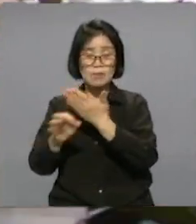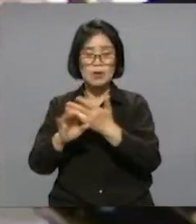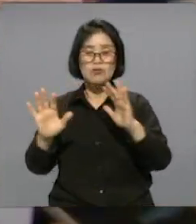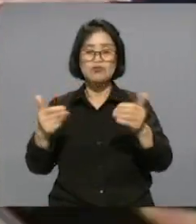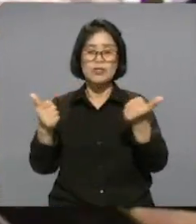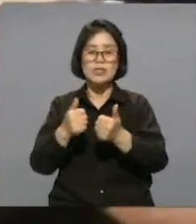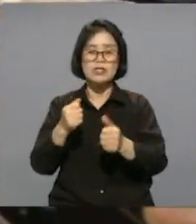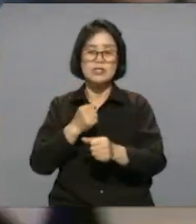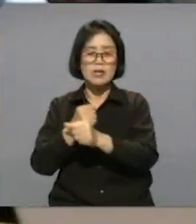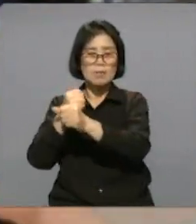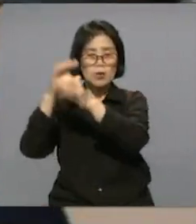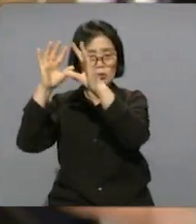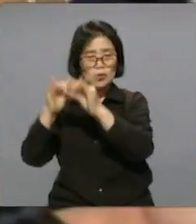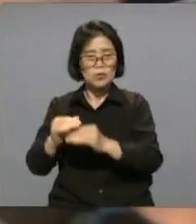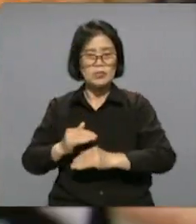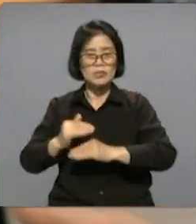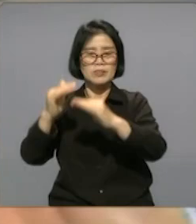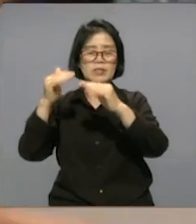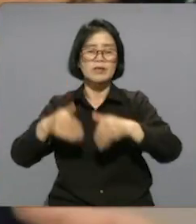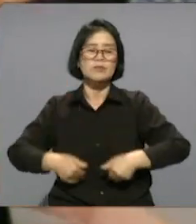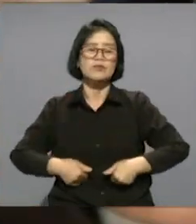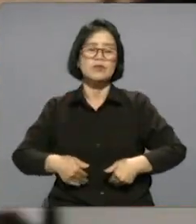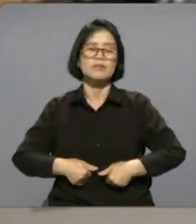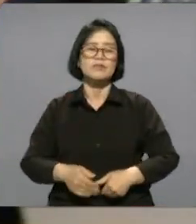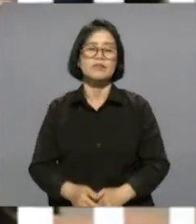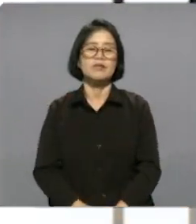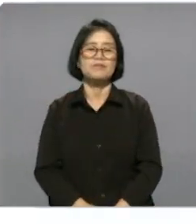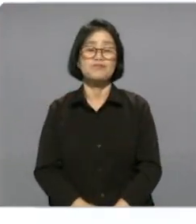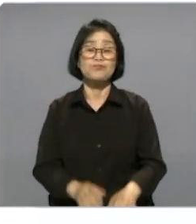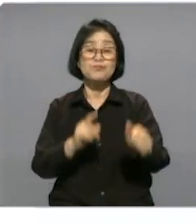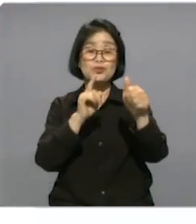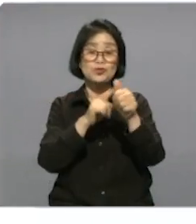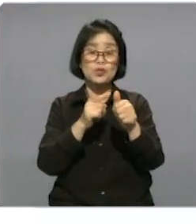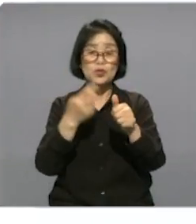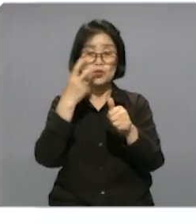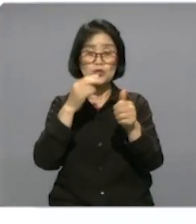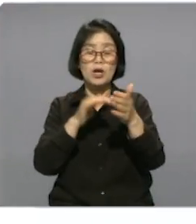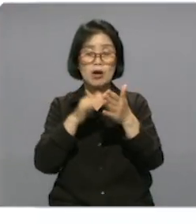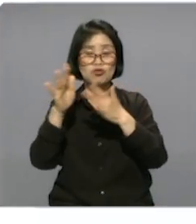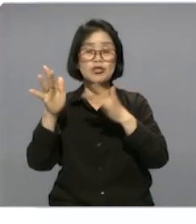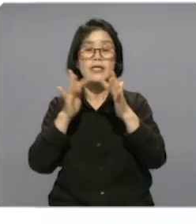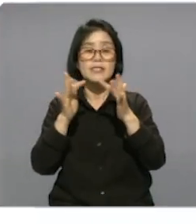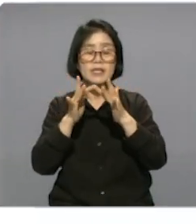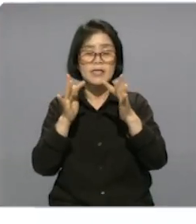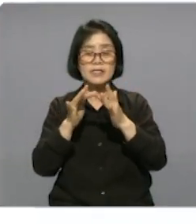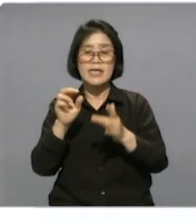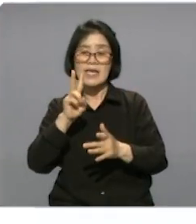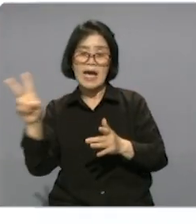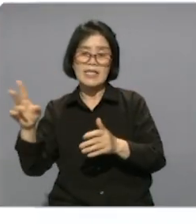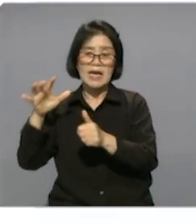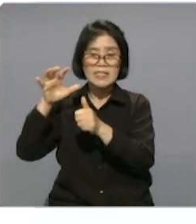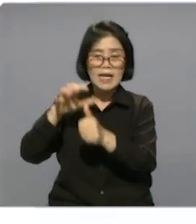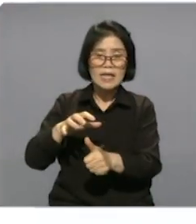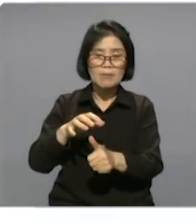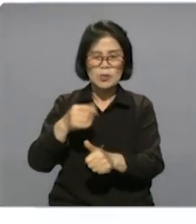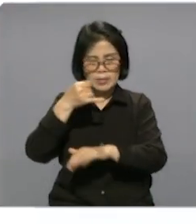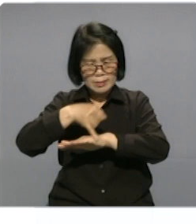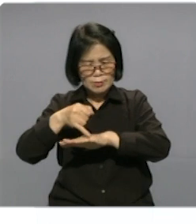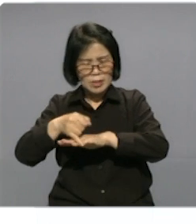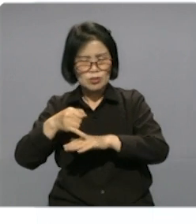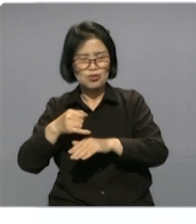국회에서 체포동의 절차를 거쳐야 합니다. 윤 의원은 조사 후 SNS에 야당 탄압용